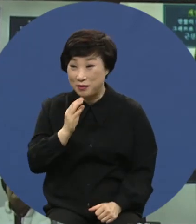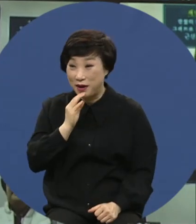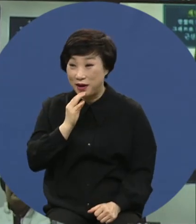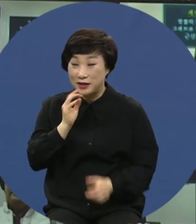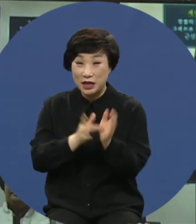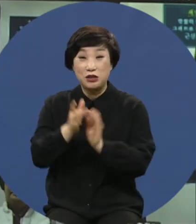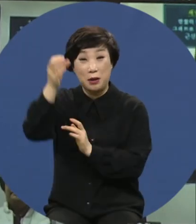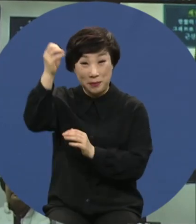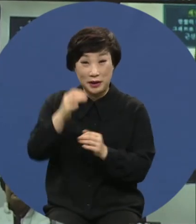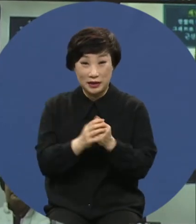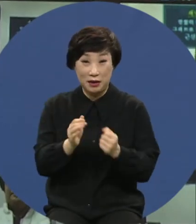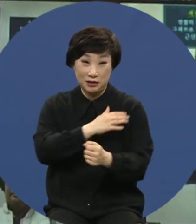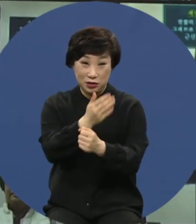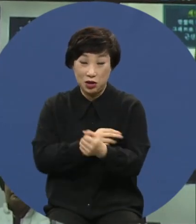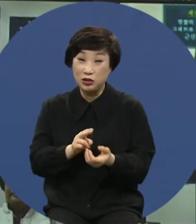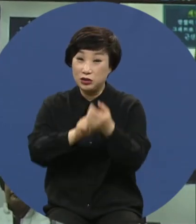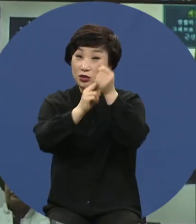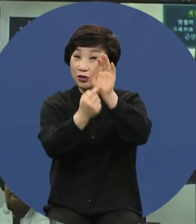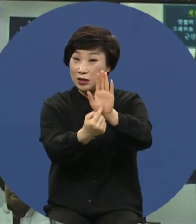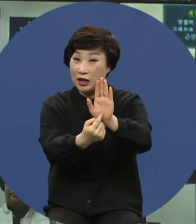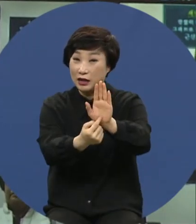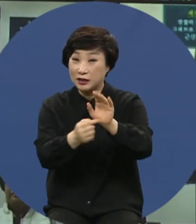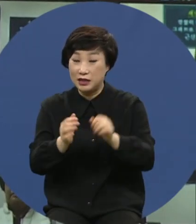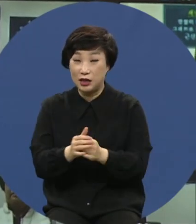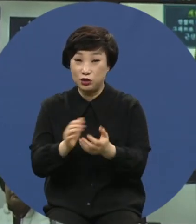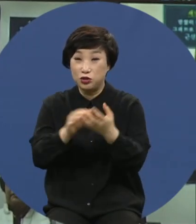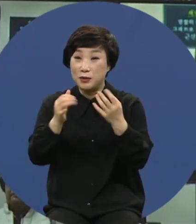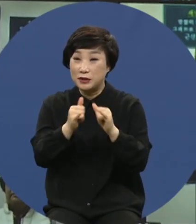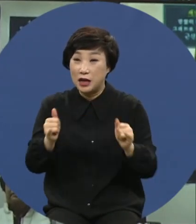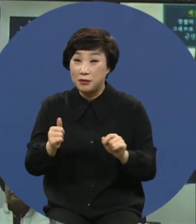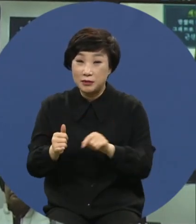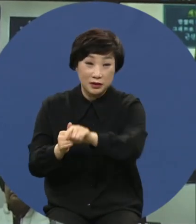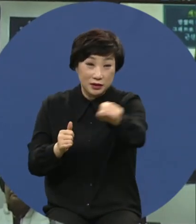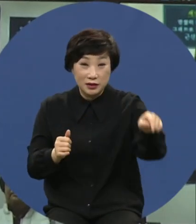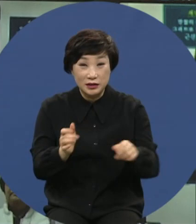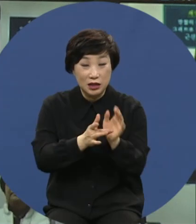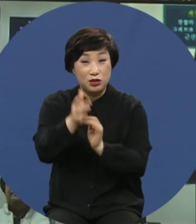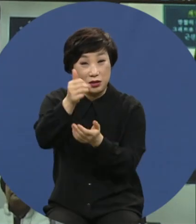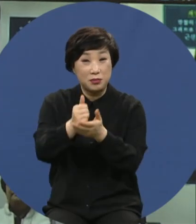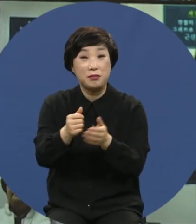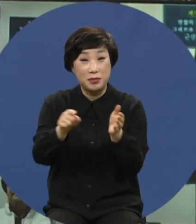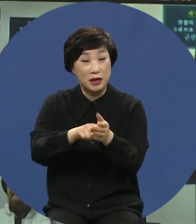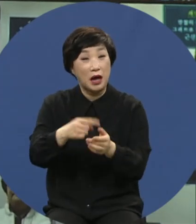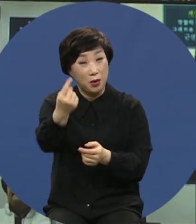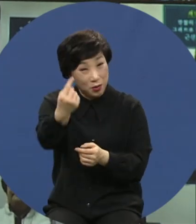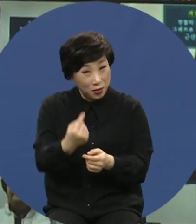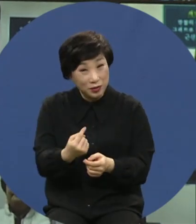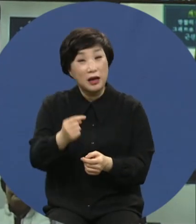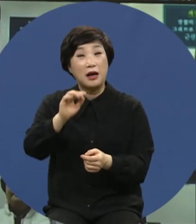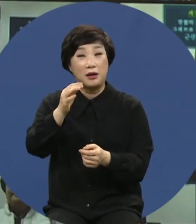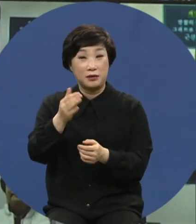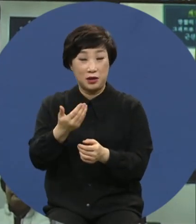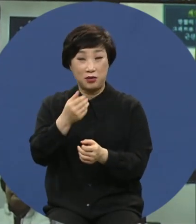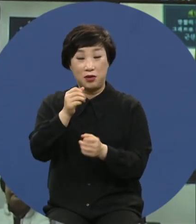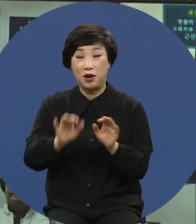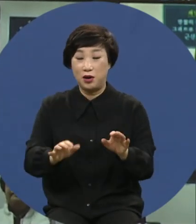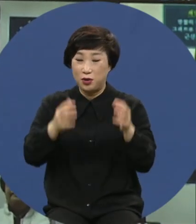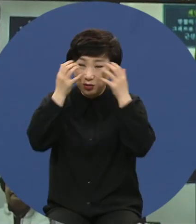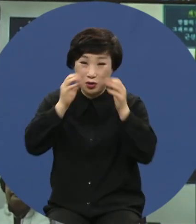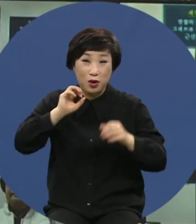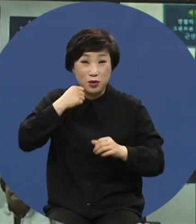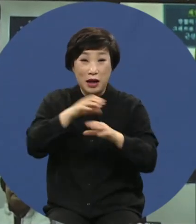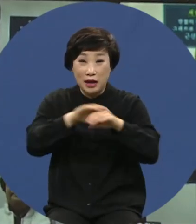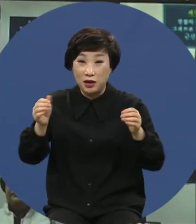예수가 빛이기 때문에 능력과 이적을 나타내서 수많은 사람이 예수께 오게 만들어 고통과 어려움을 해결받고 죄사함